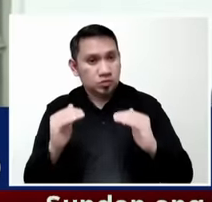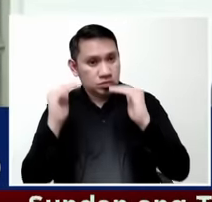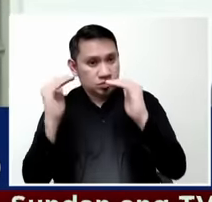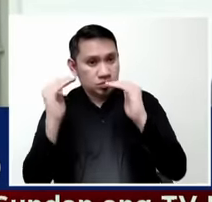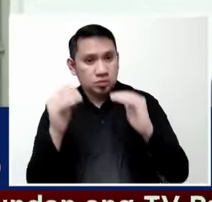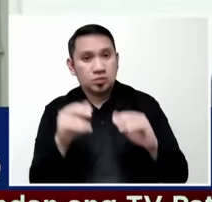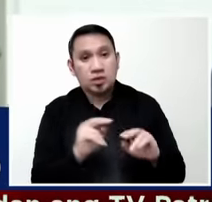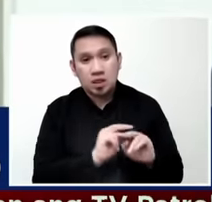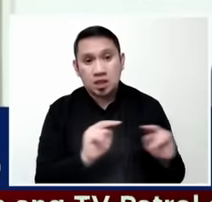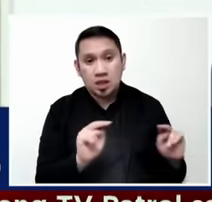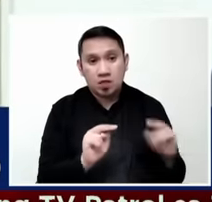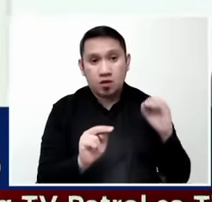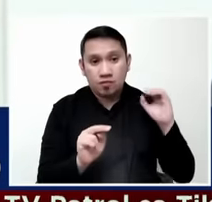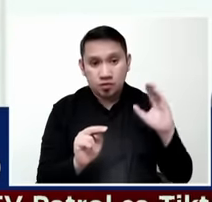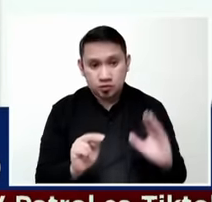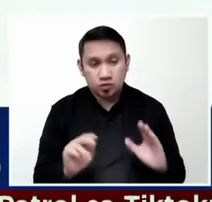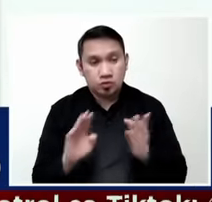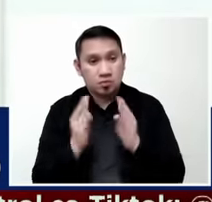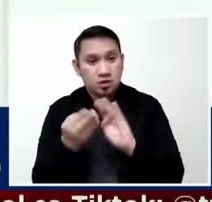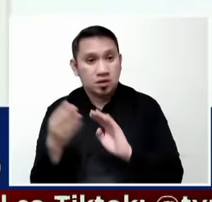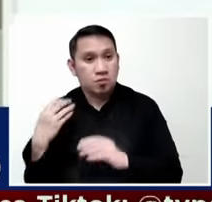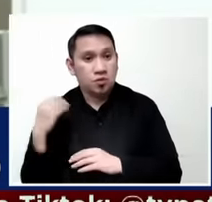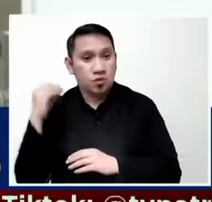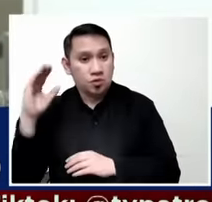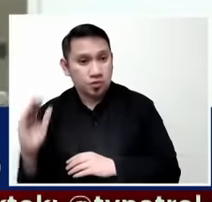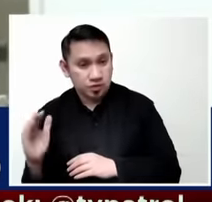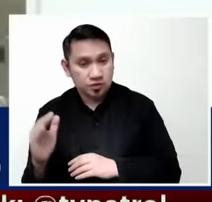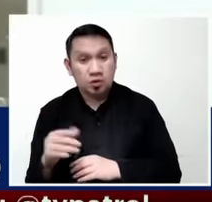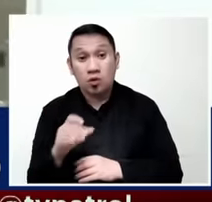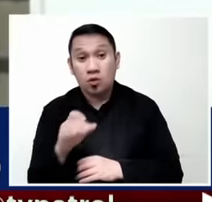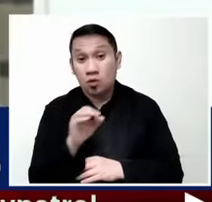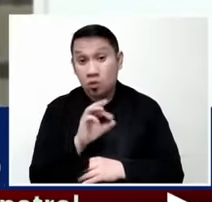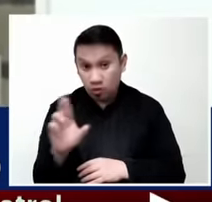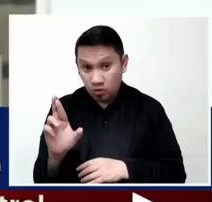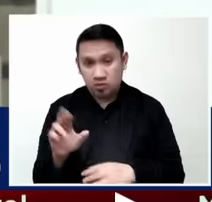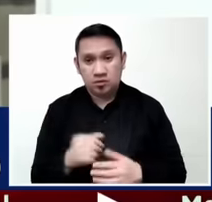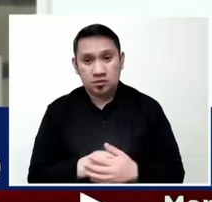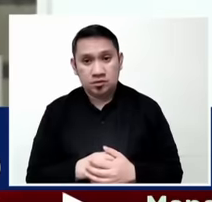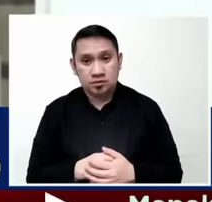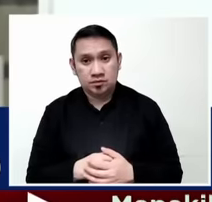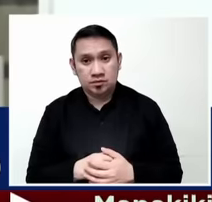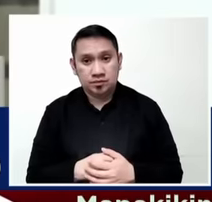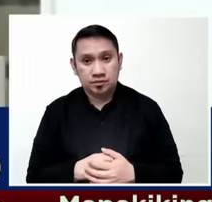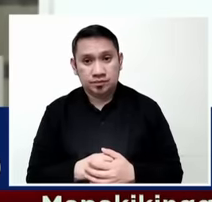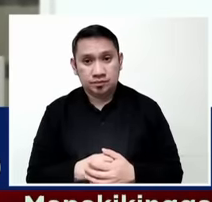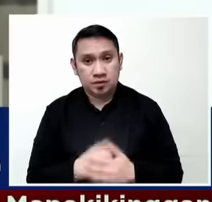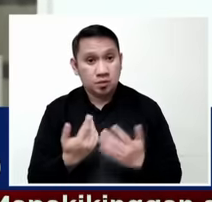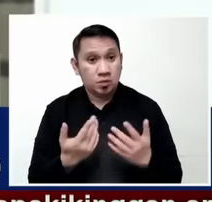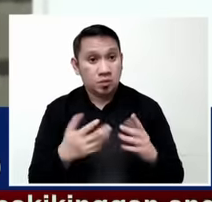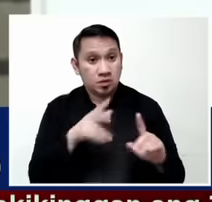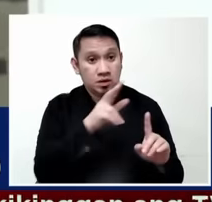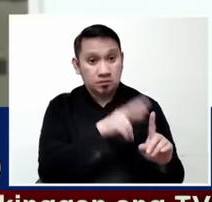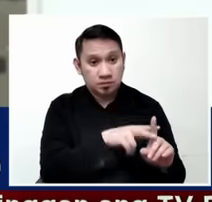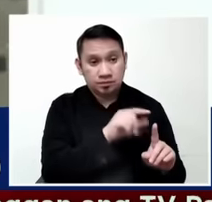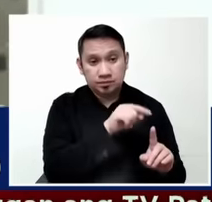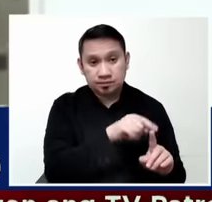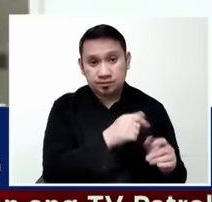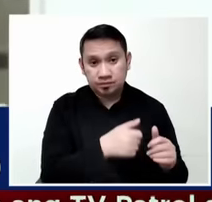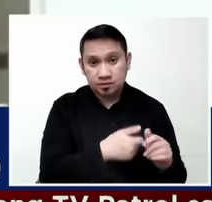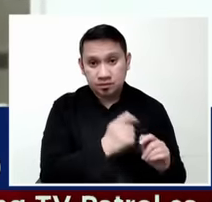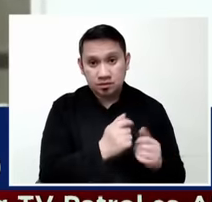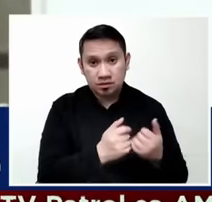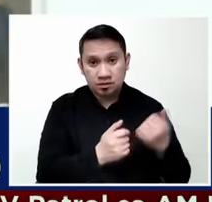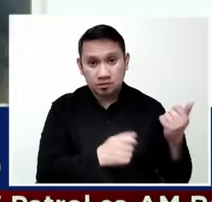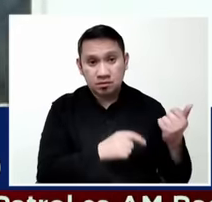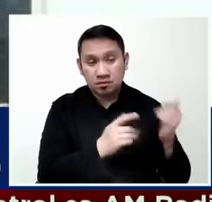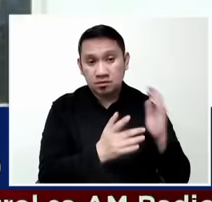officer rank, or kumukuha po tayo ng aplikante mula sa labas na technical ang